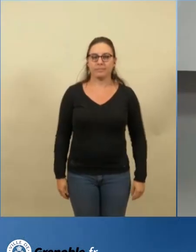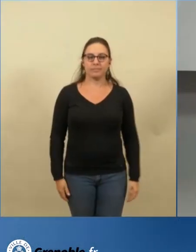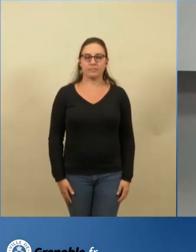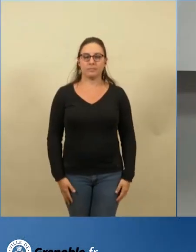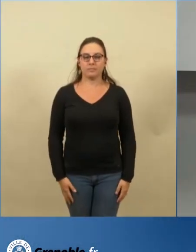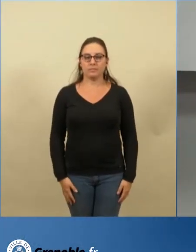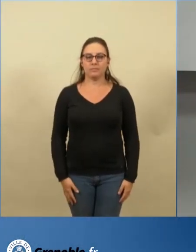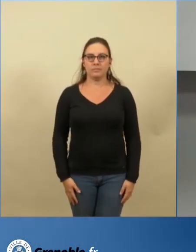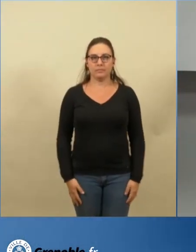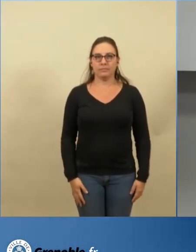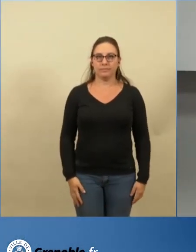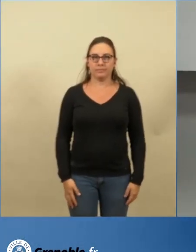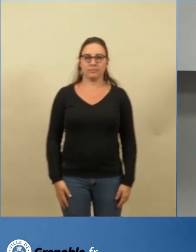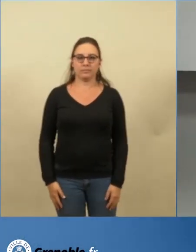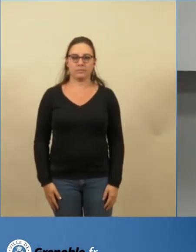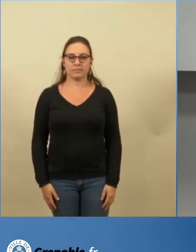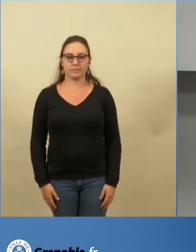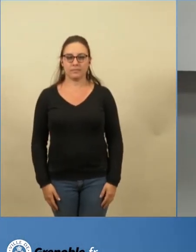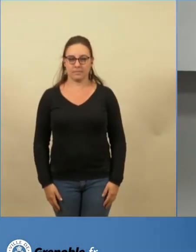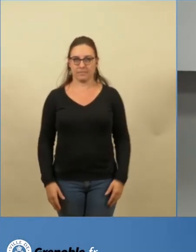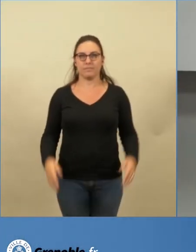je vous invite à regagner vos places